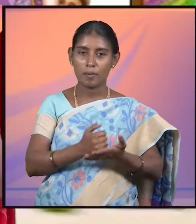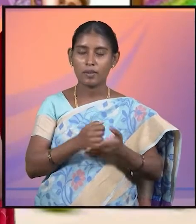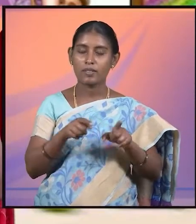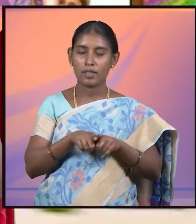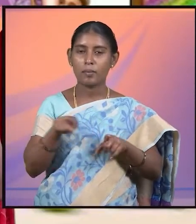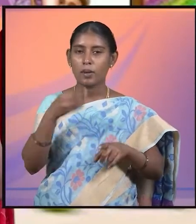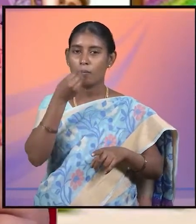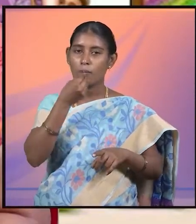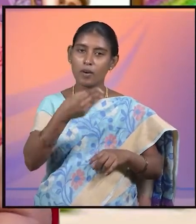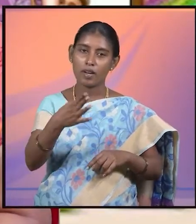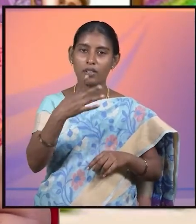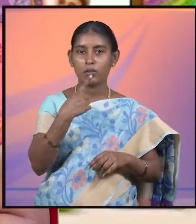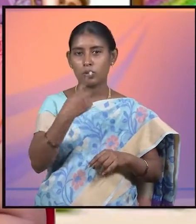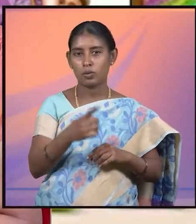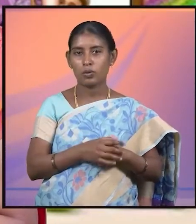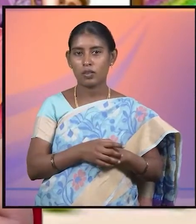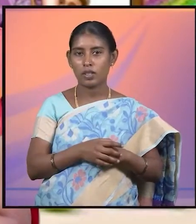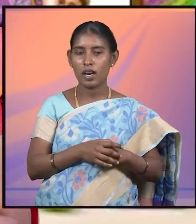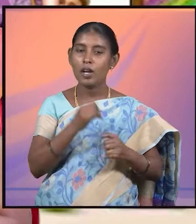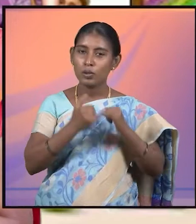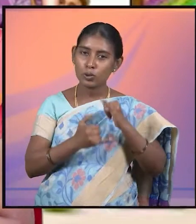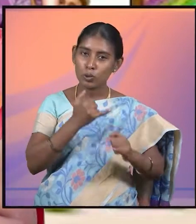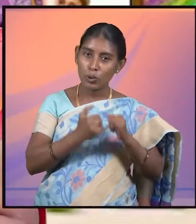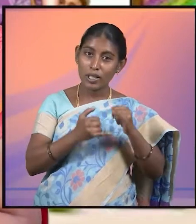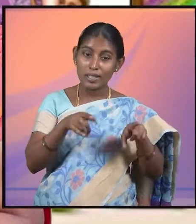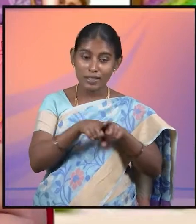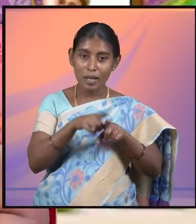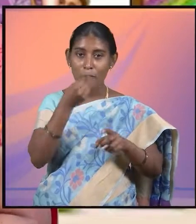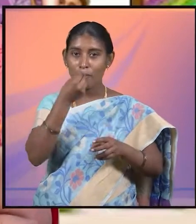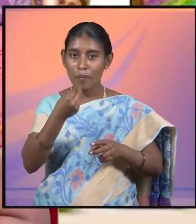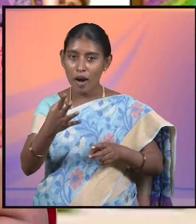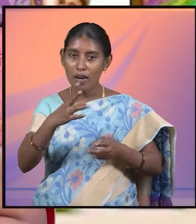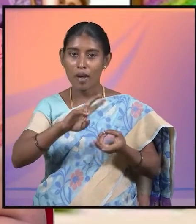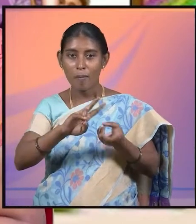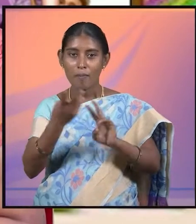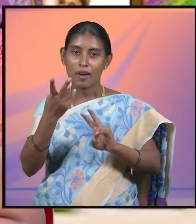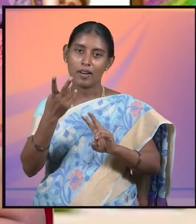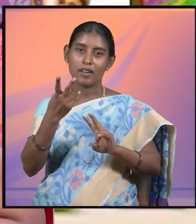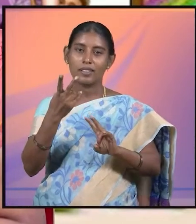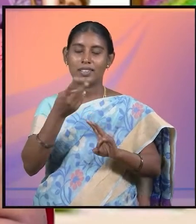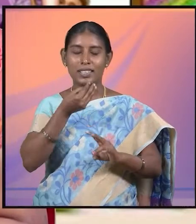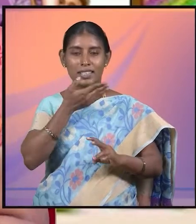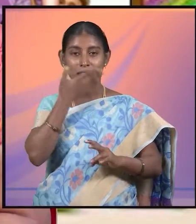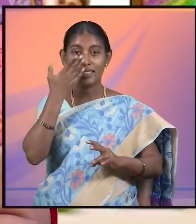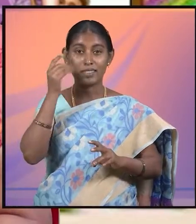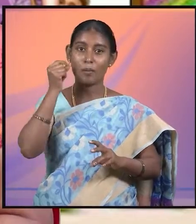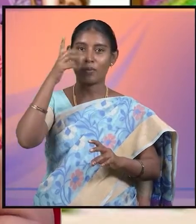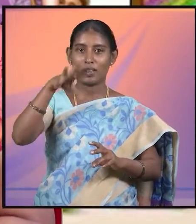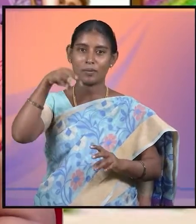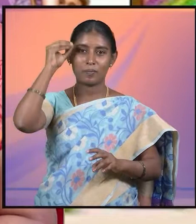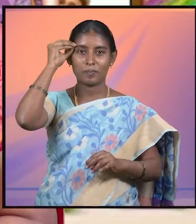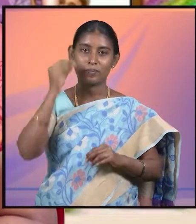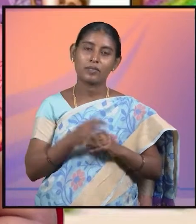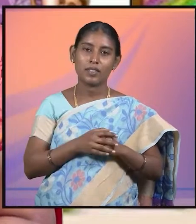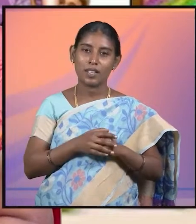வில்லுப்பாட்டு என்றாயிற்று. கதைகளை ராகமாக பாடி எளிய முறையில் புரிய வைக்கும் இக்கலை